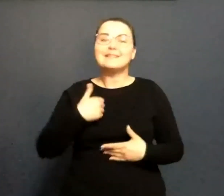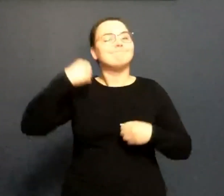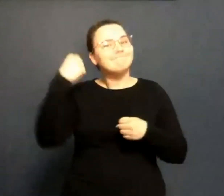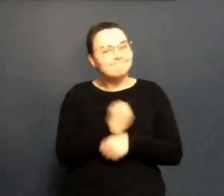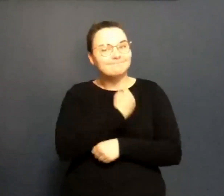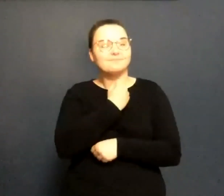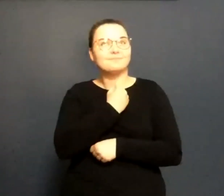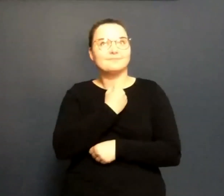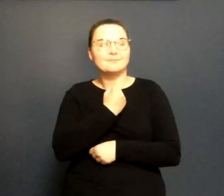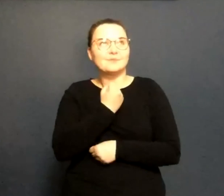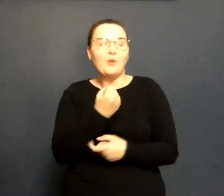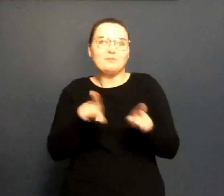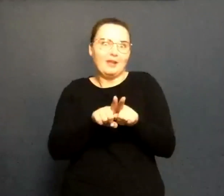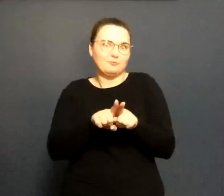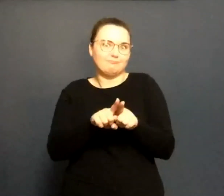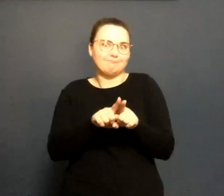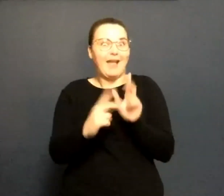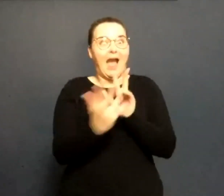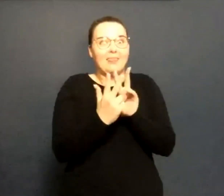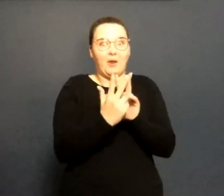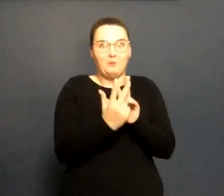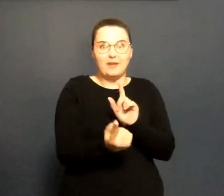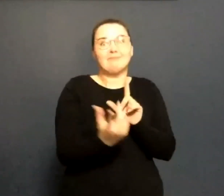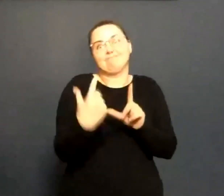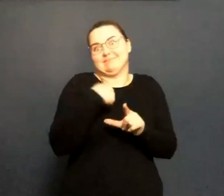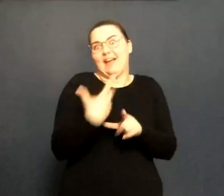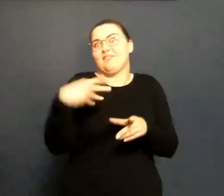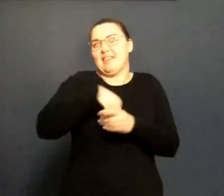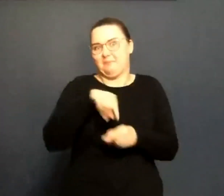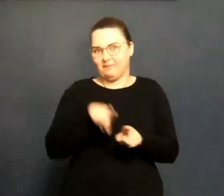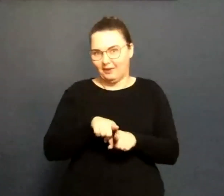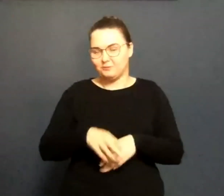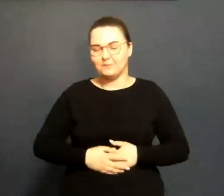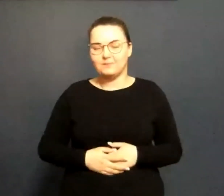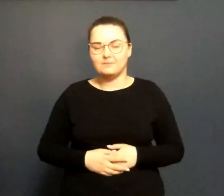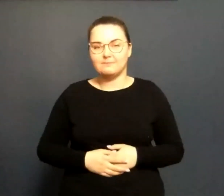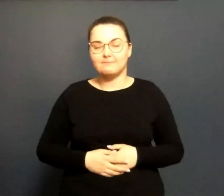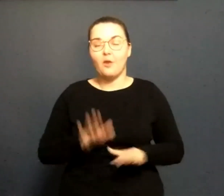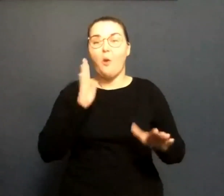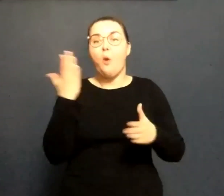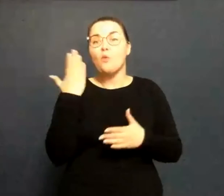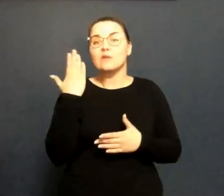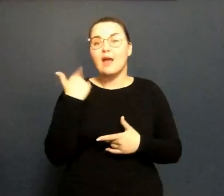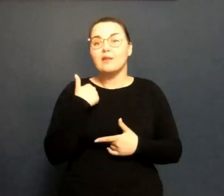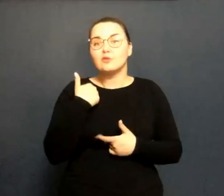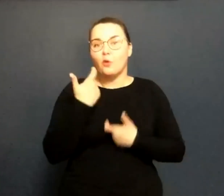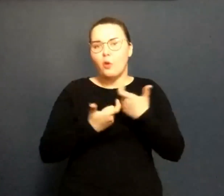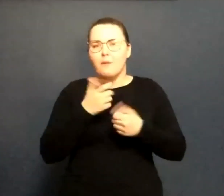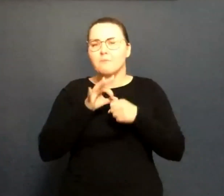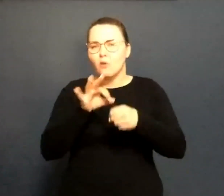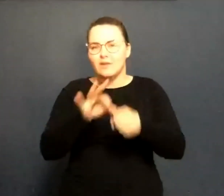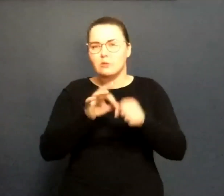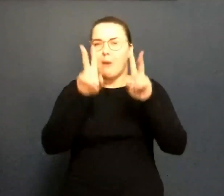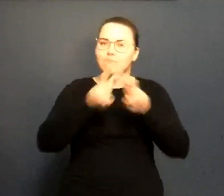też uderzam w siebie, bo przecież mogłabym takie badania robić. Ale ostatnio robiłam badania, też napisałam